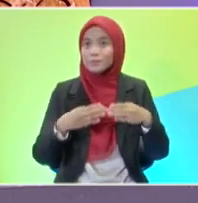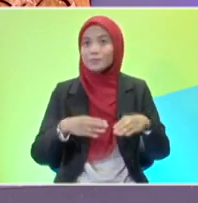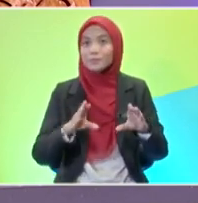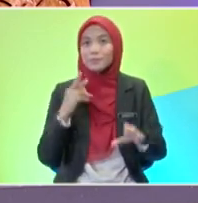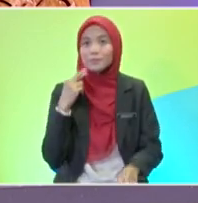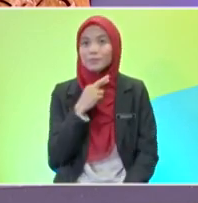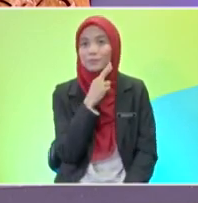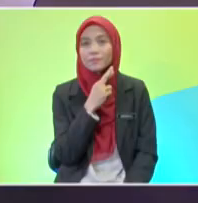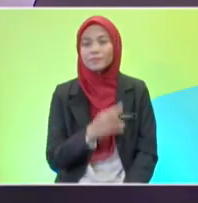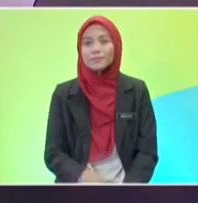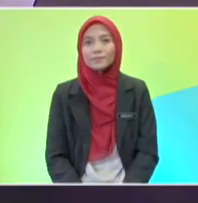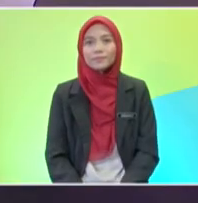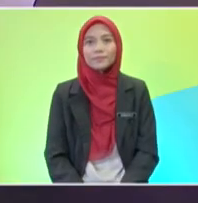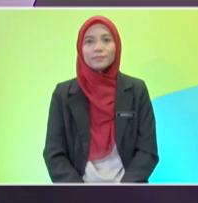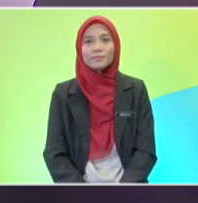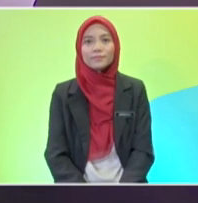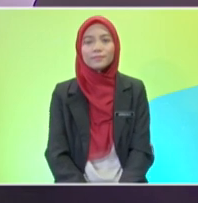ya Oke coba